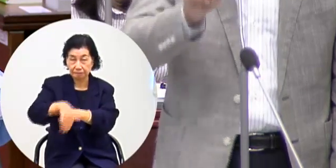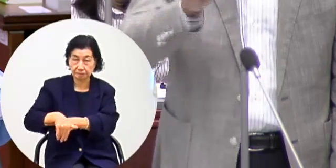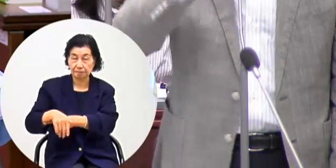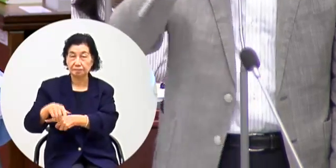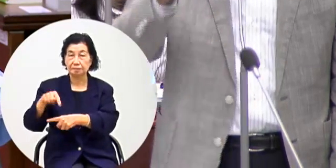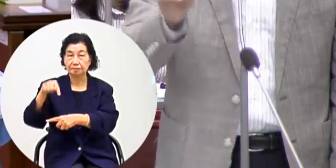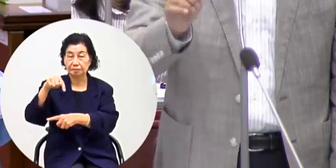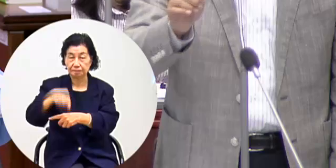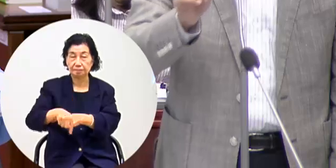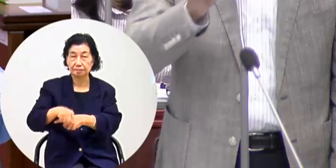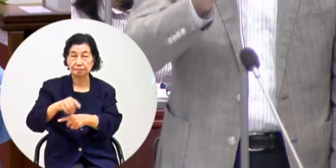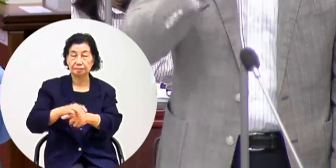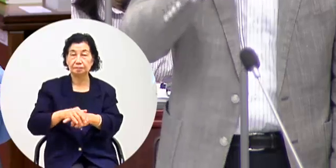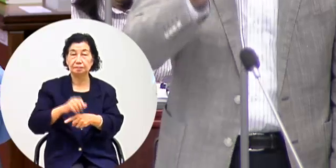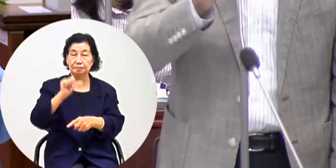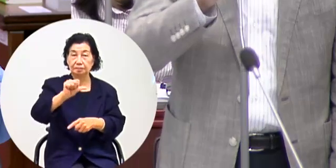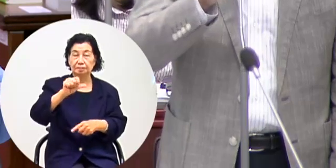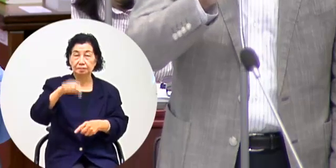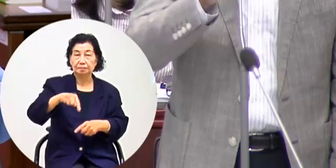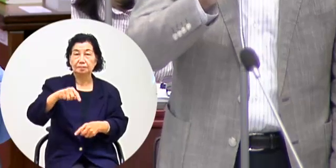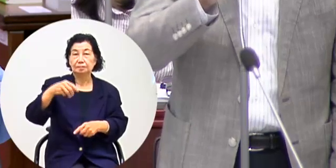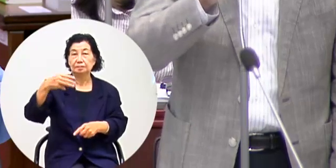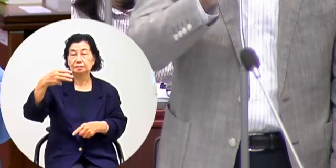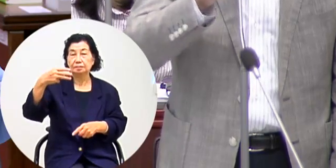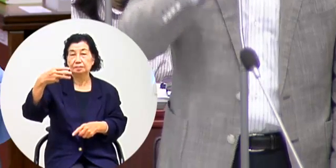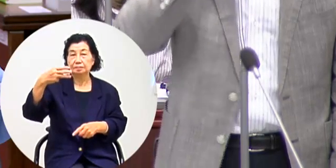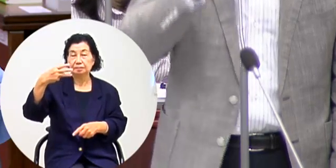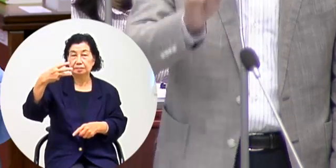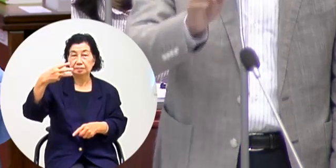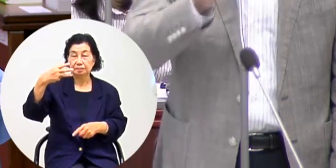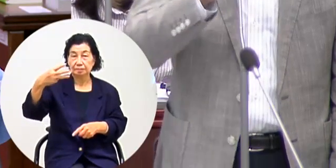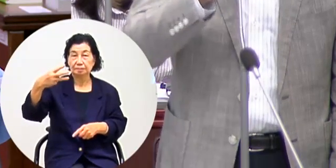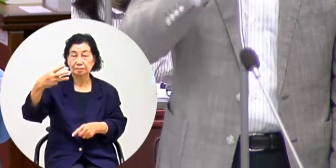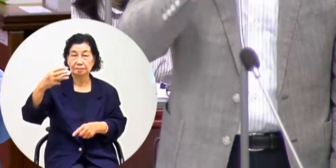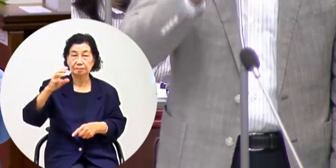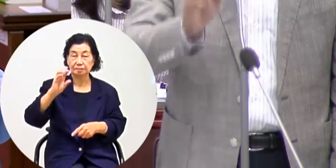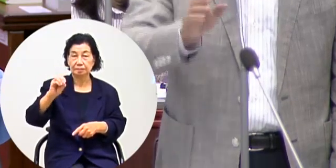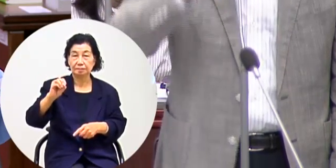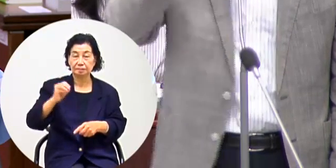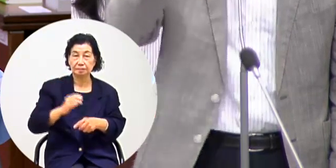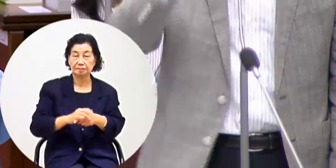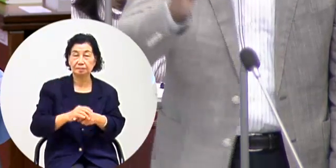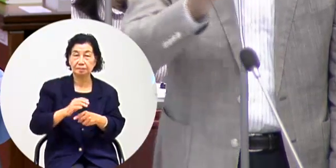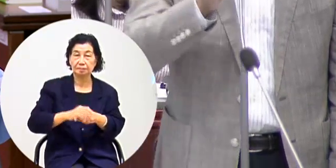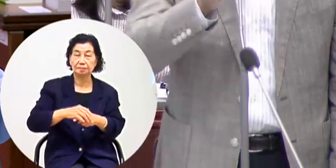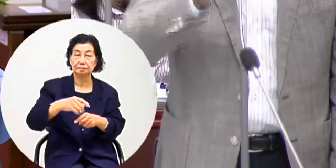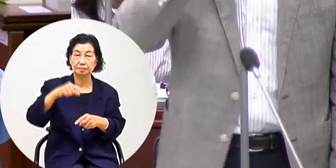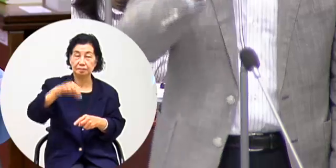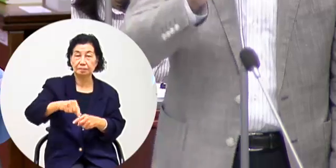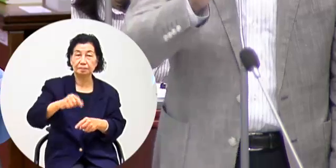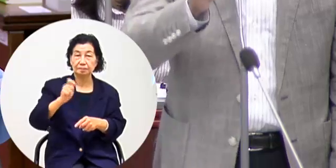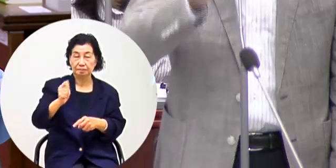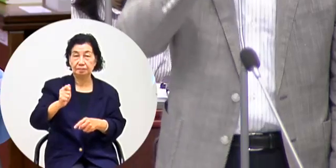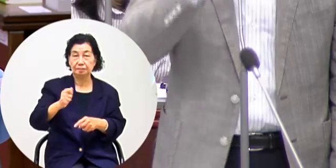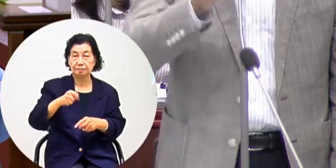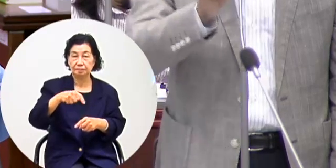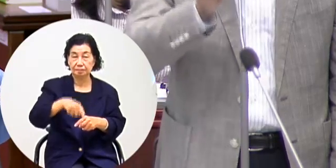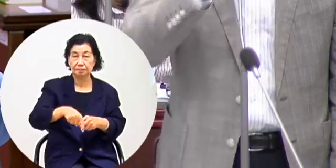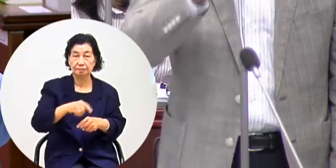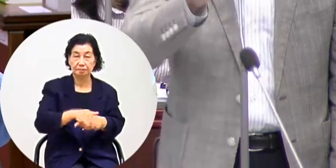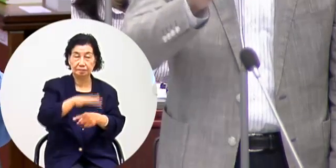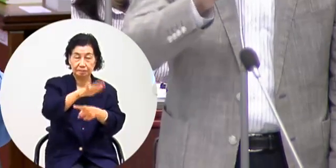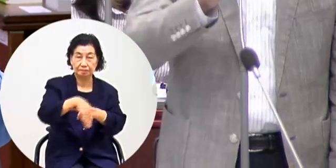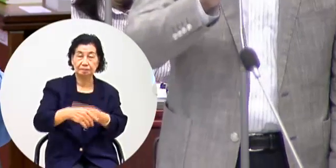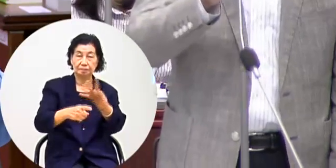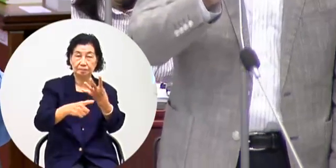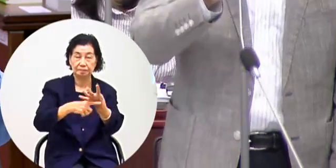顷里面，它里面的细分的时候，我们高雄市政府、我们农业局都有把资料提供给我们农委，包括我们农业区里